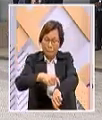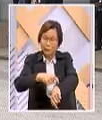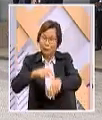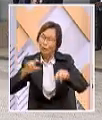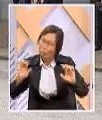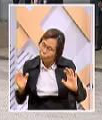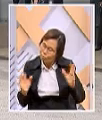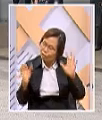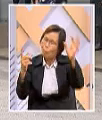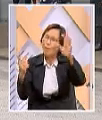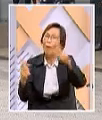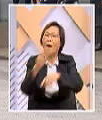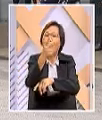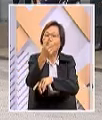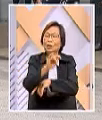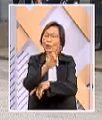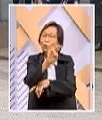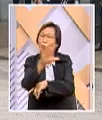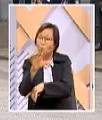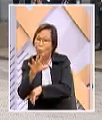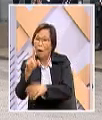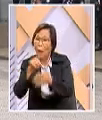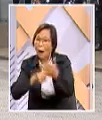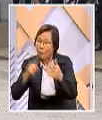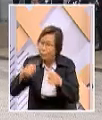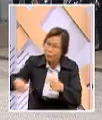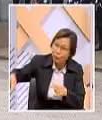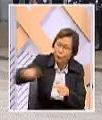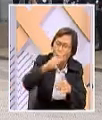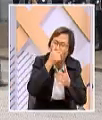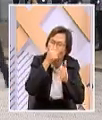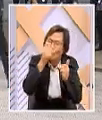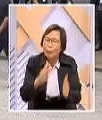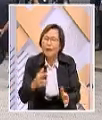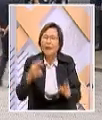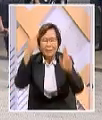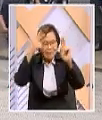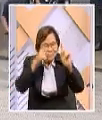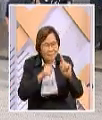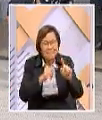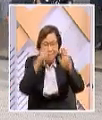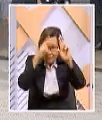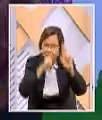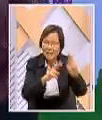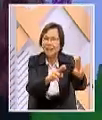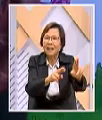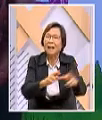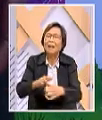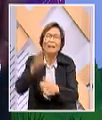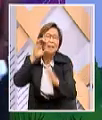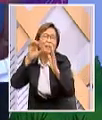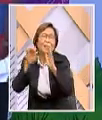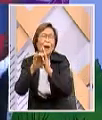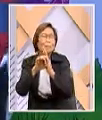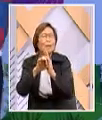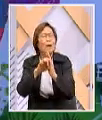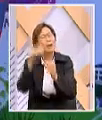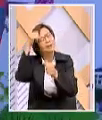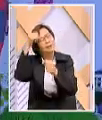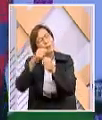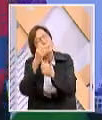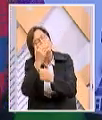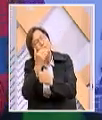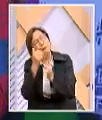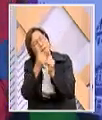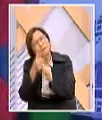sambutan hari RTM ke-75. Apa kata anda sebagai peminat setia kami? Kongsikan gambar kenangan manis anda bersama dengan